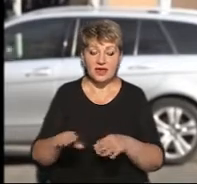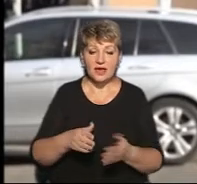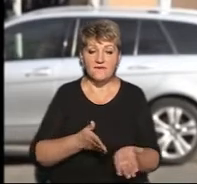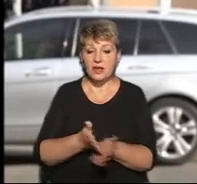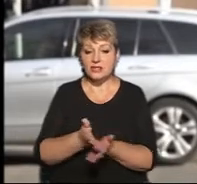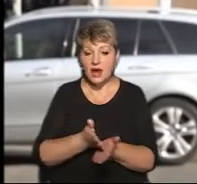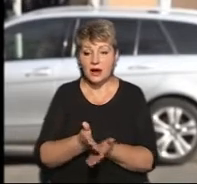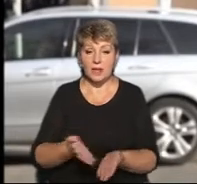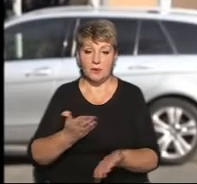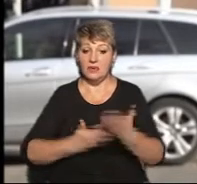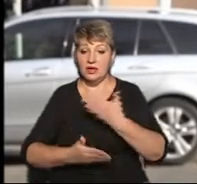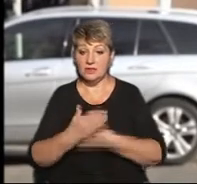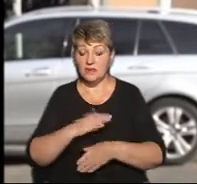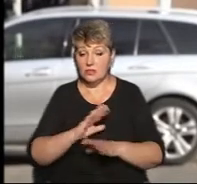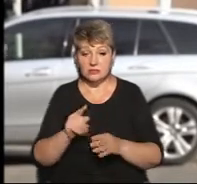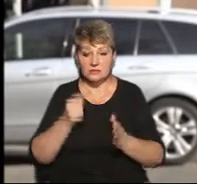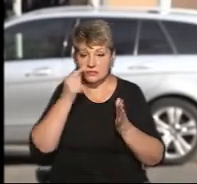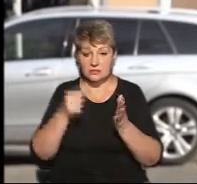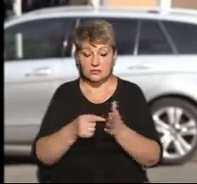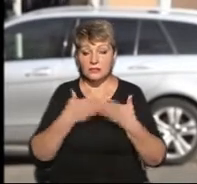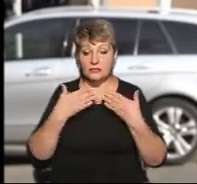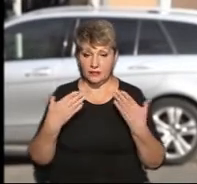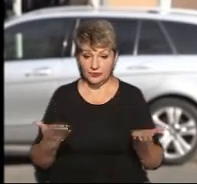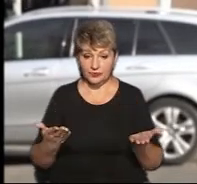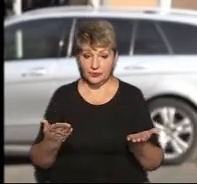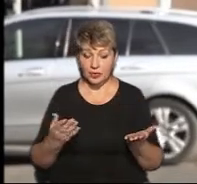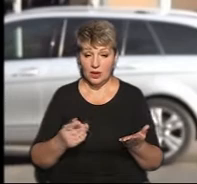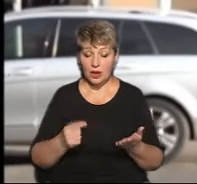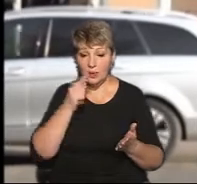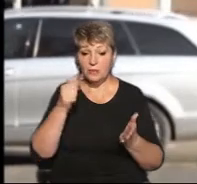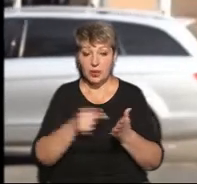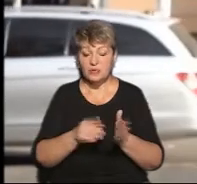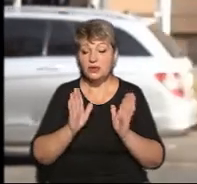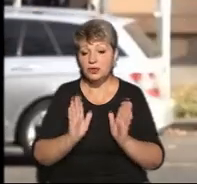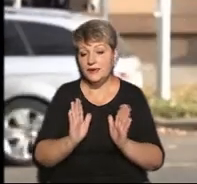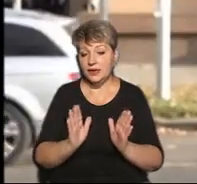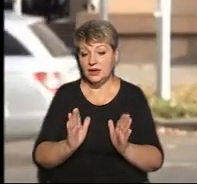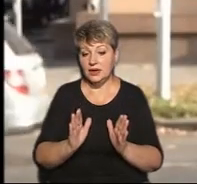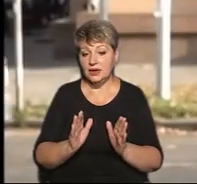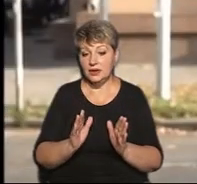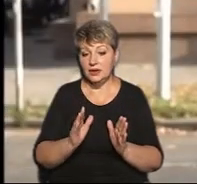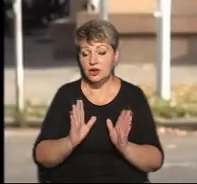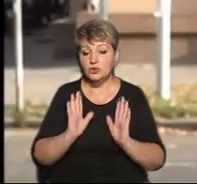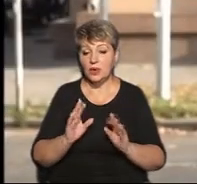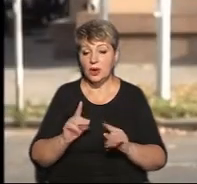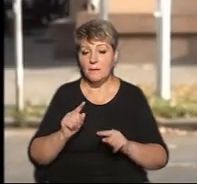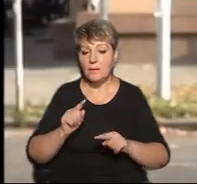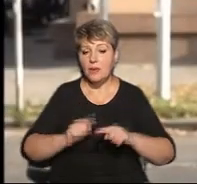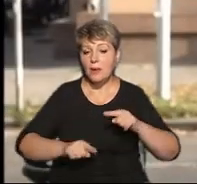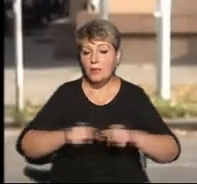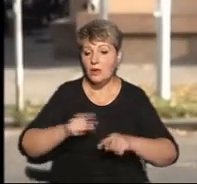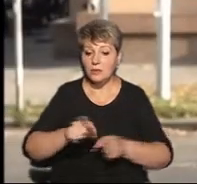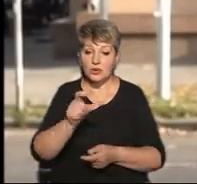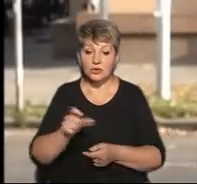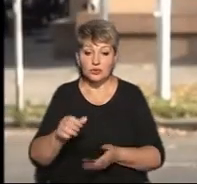інвалідам вона не достається. Достається тільки там дуже близьким людям